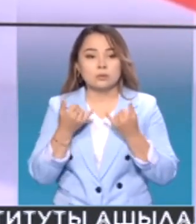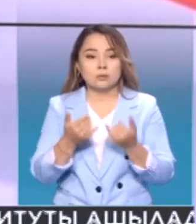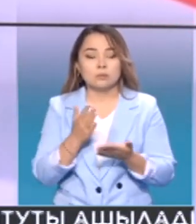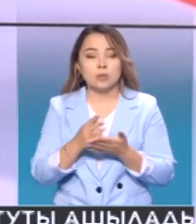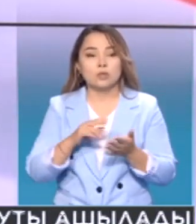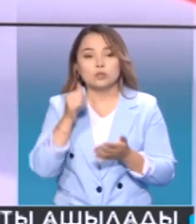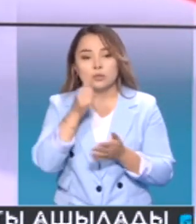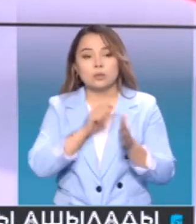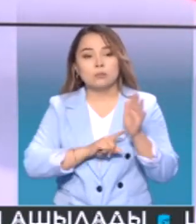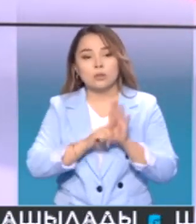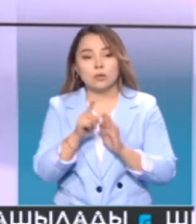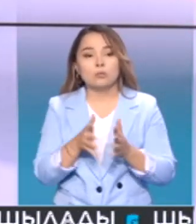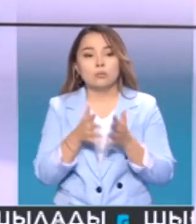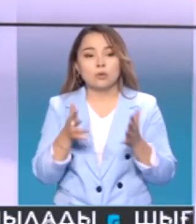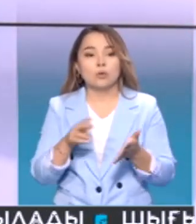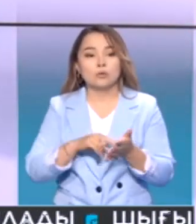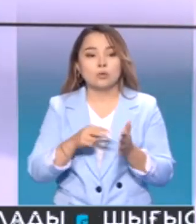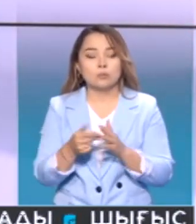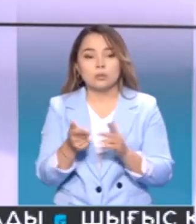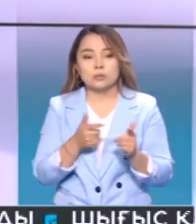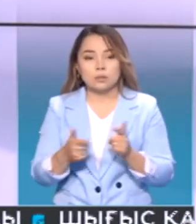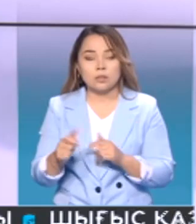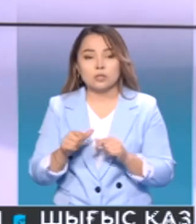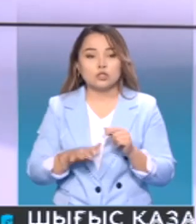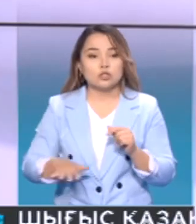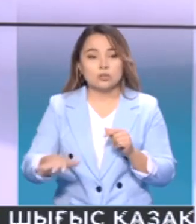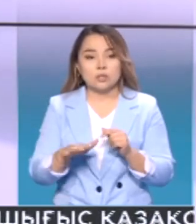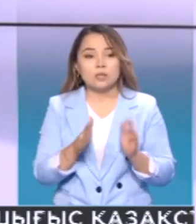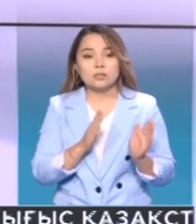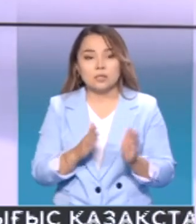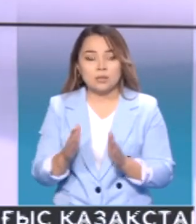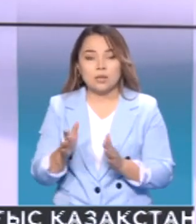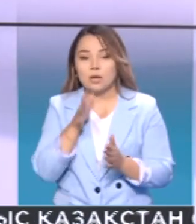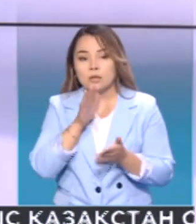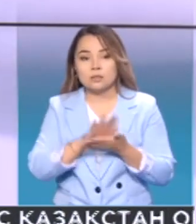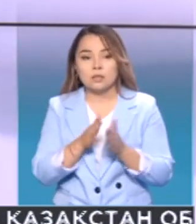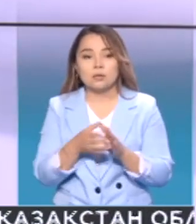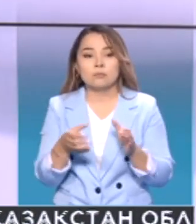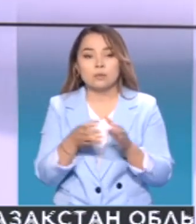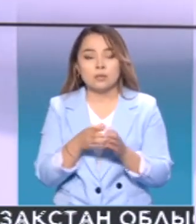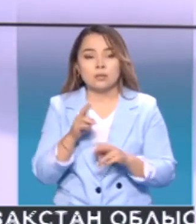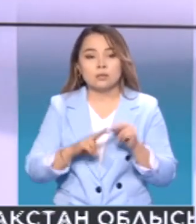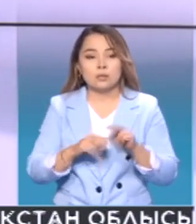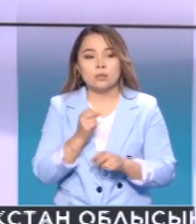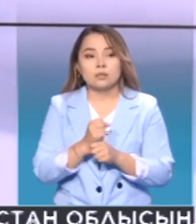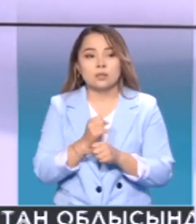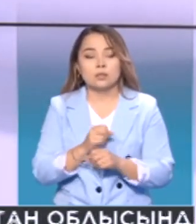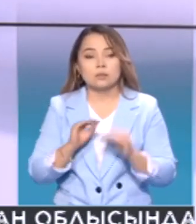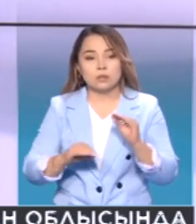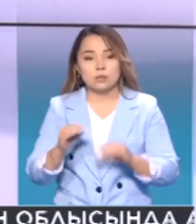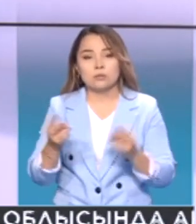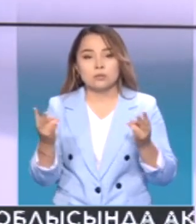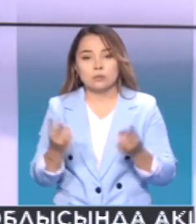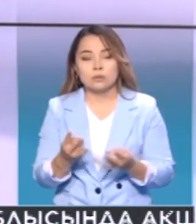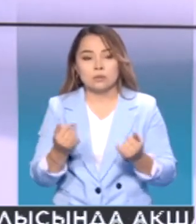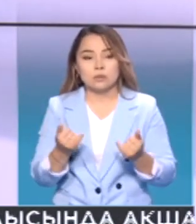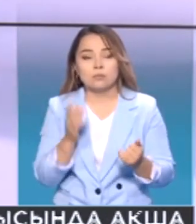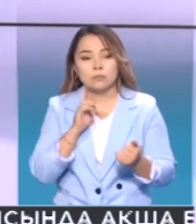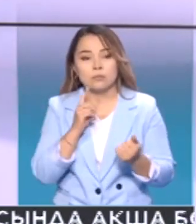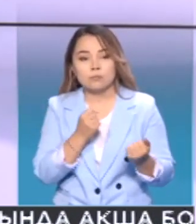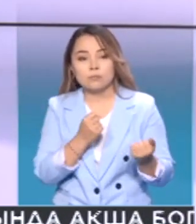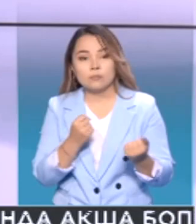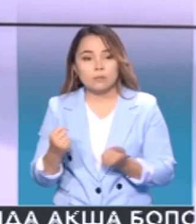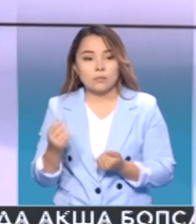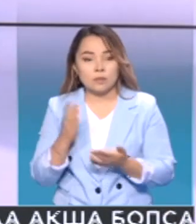жыл басында ауқымды жоба жасалған. Жағажайлар реттеліп, заман талабына сай арбат салынуы тиіс болатын. Алайда бұл жұмыстар әлі